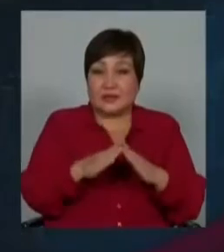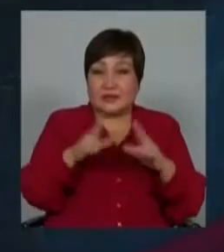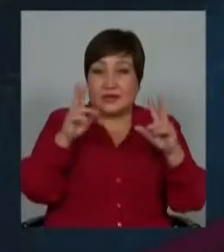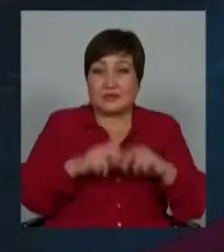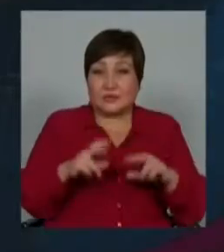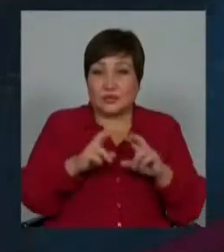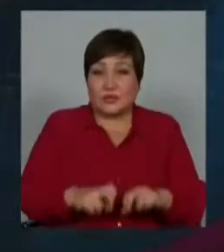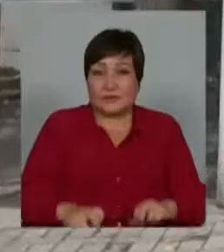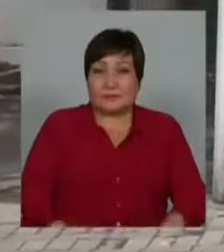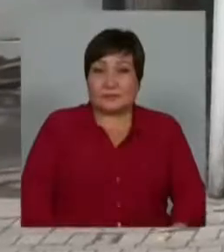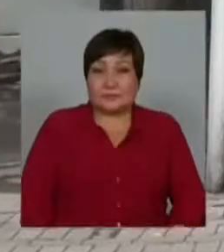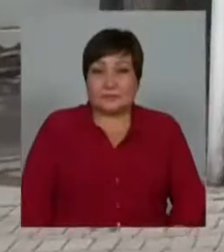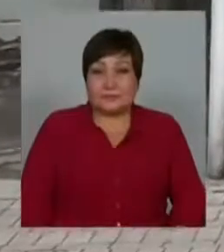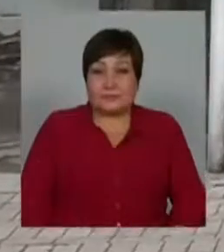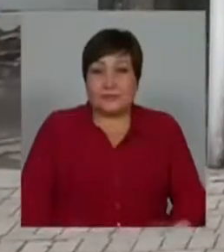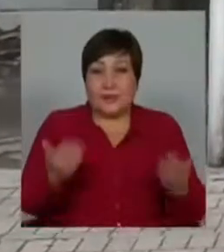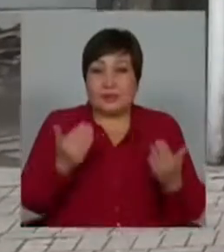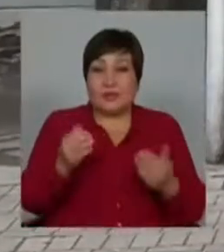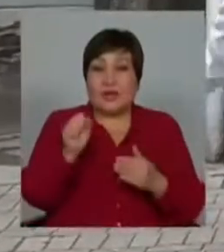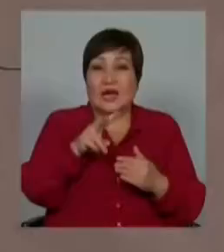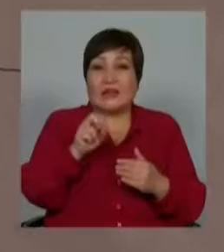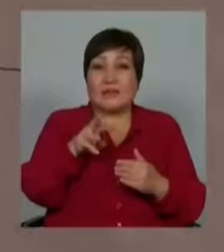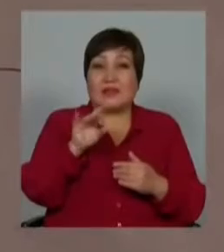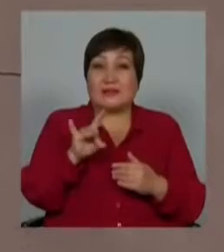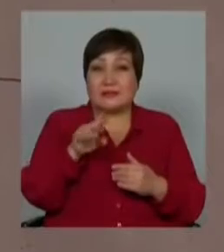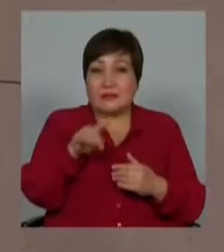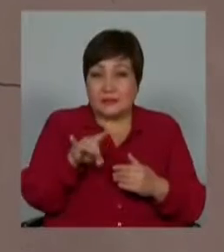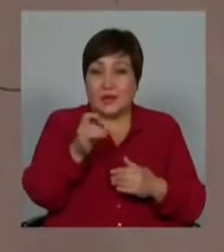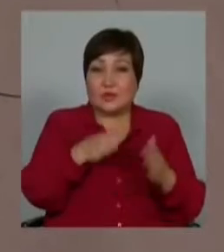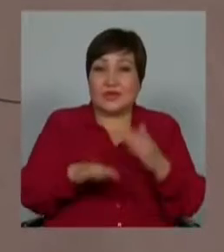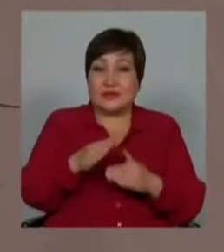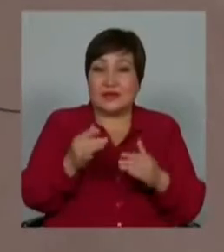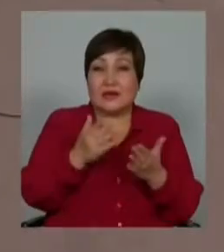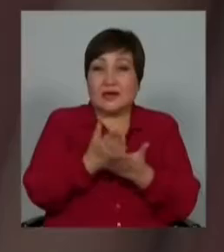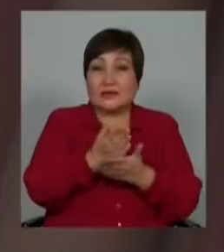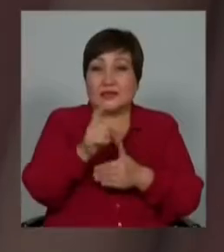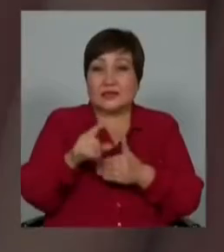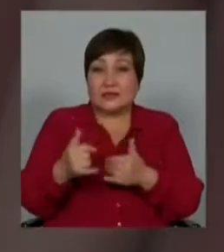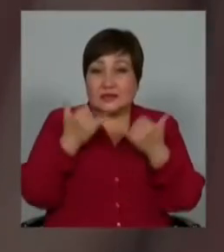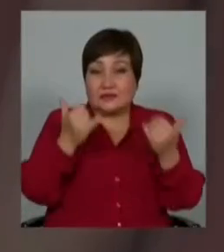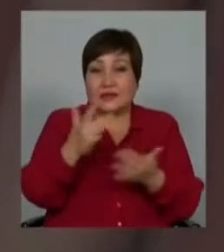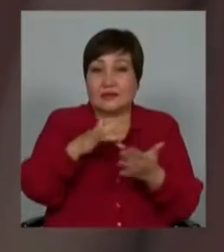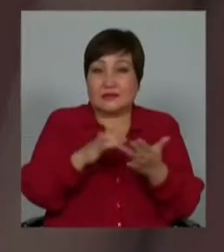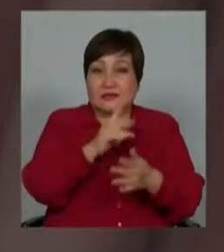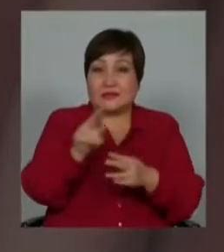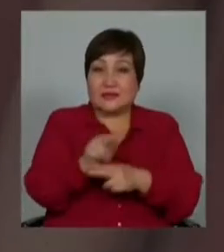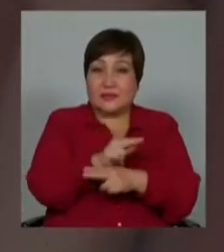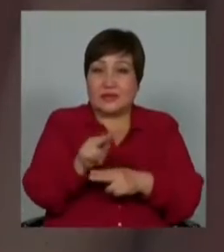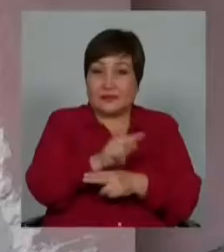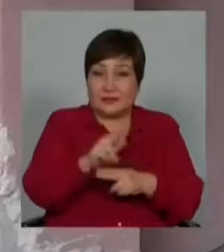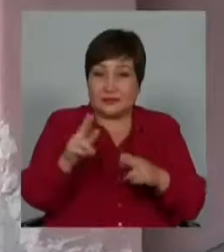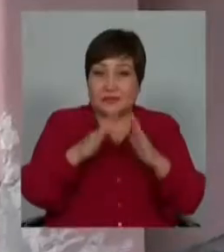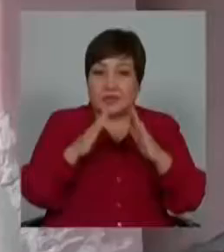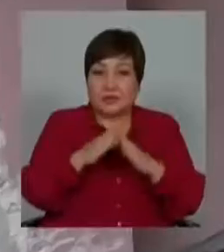тарқатады. Бұл Алмалы ауданында орналасқан ардагерлерге арналған қалалық емхананың ғимараты 10 жылдан бері жөндеу